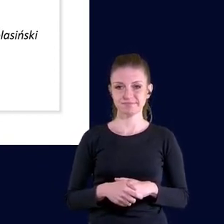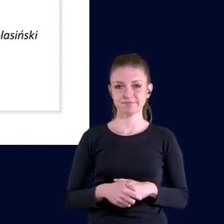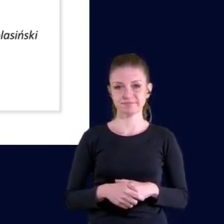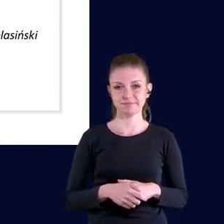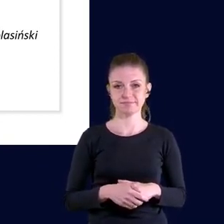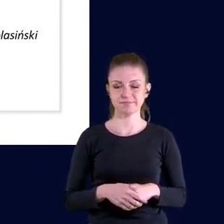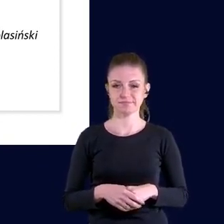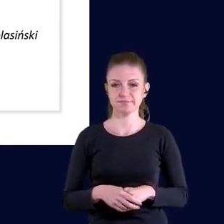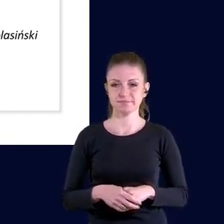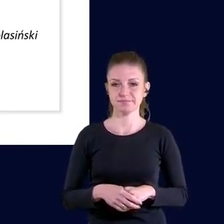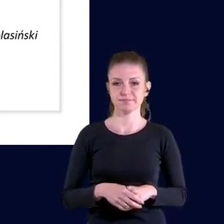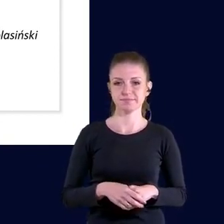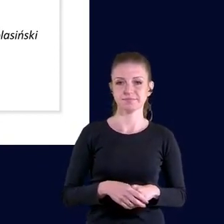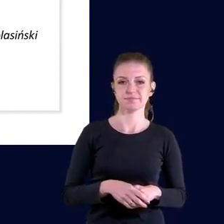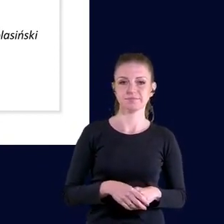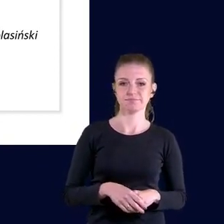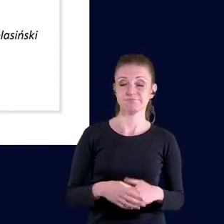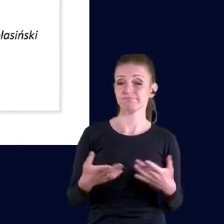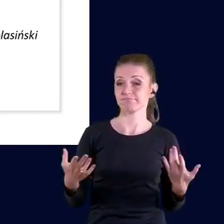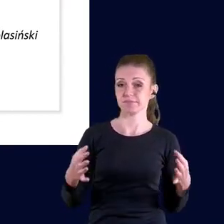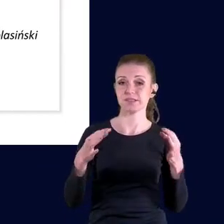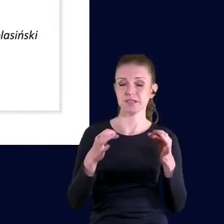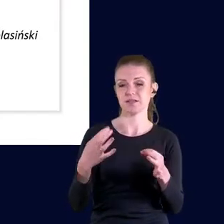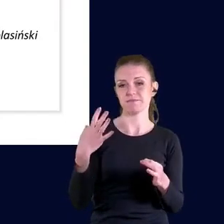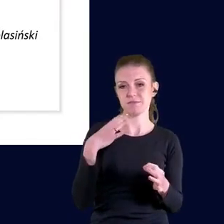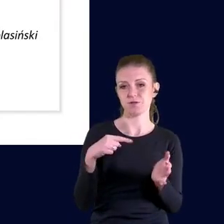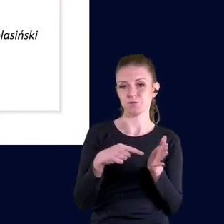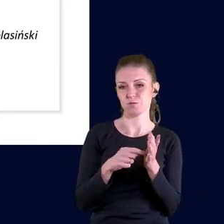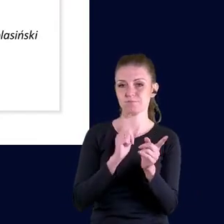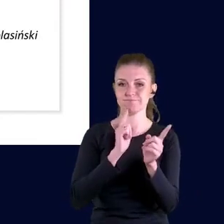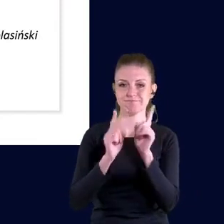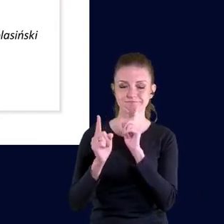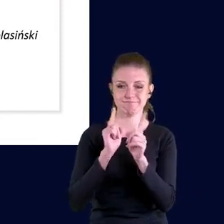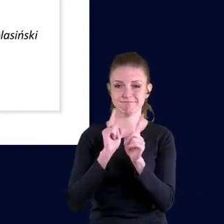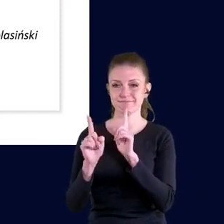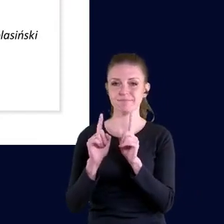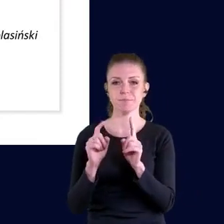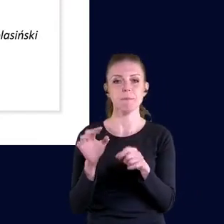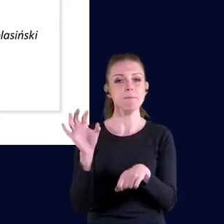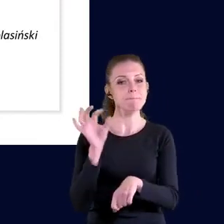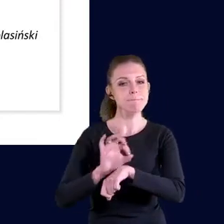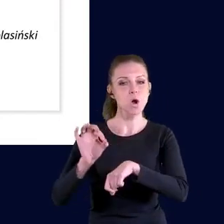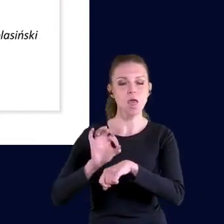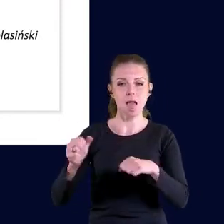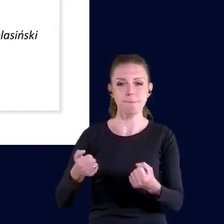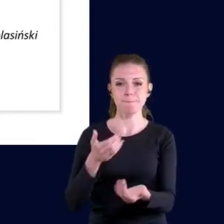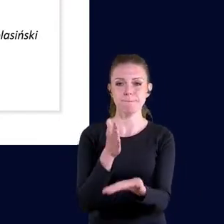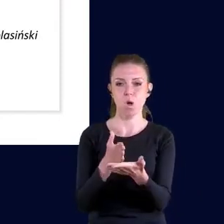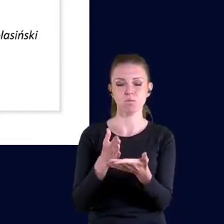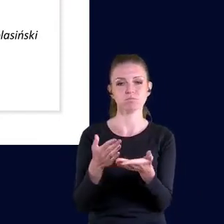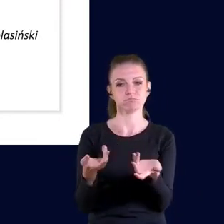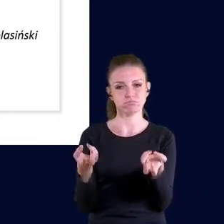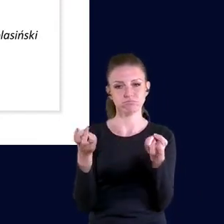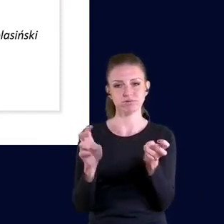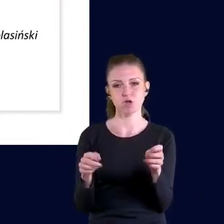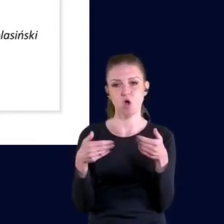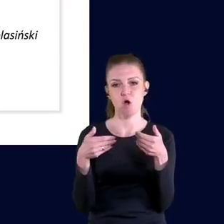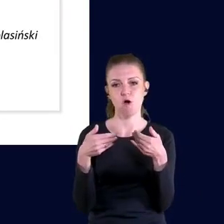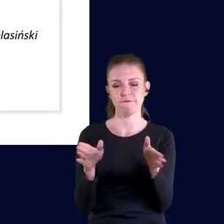o projekcie zajmującym się tworzeniem otwartego dostępu dla wszystkich